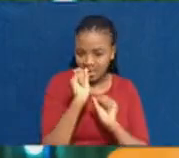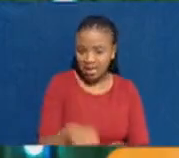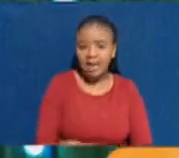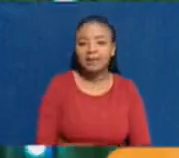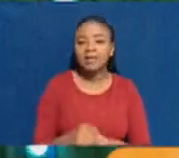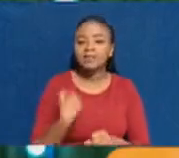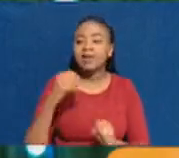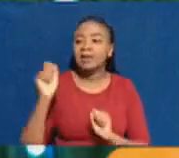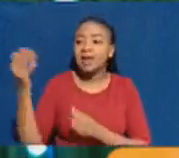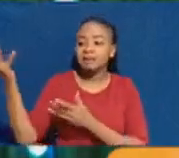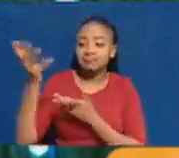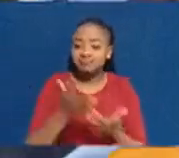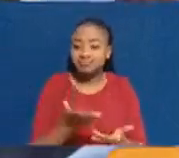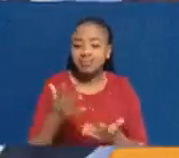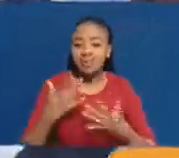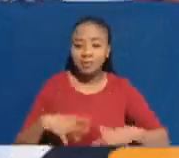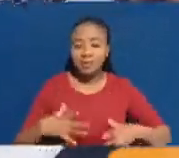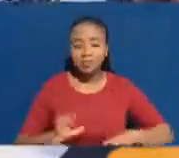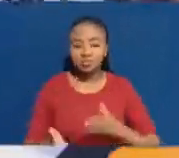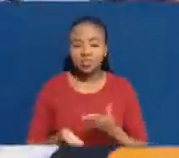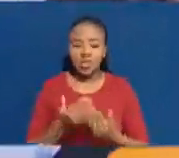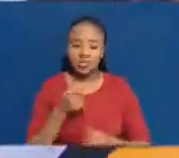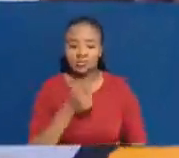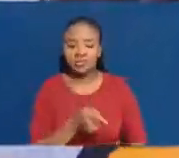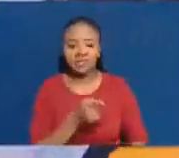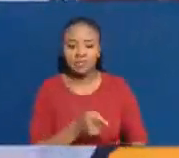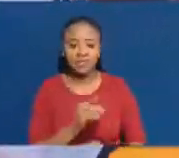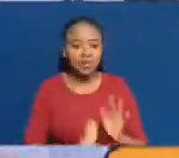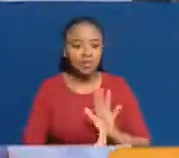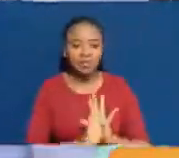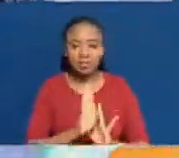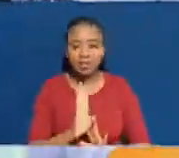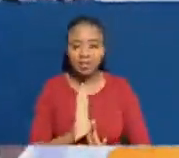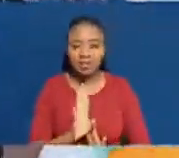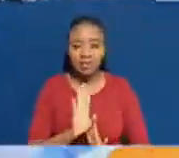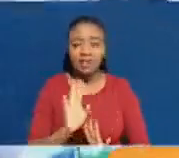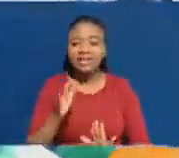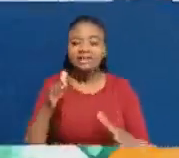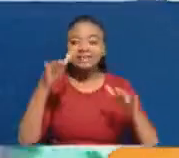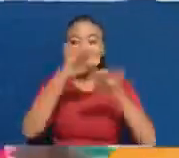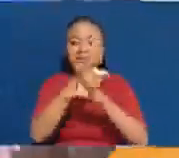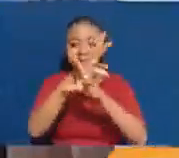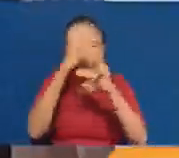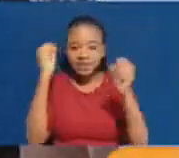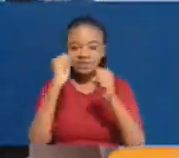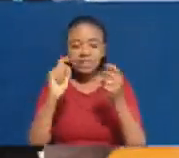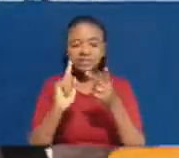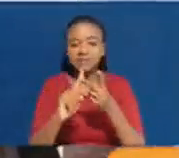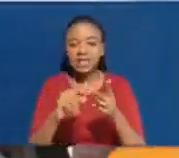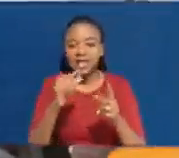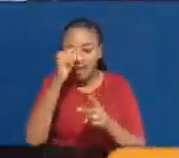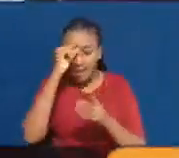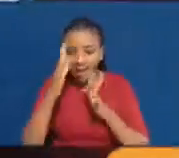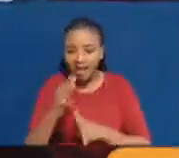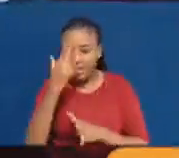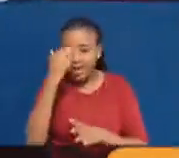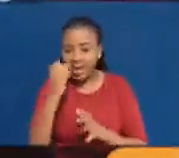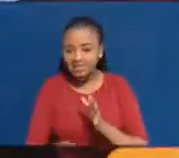watatuletea uwekezaji. Kwingineko, naibu wa rais Rigathi Gachagua aliandamana na gavana wa Kajiado Joseph